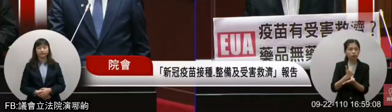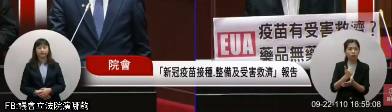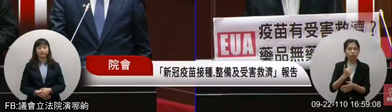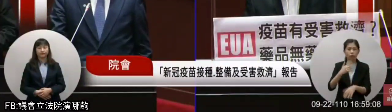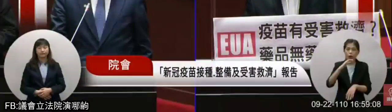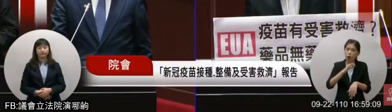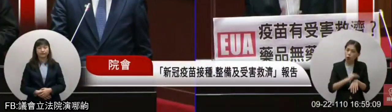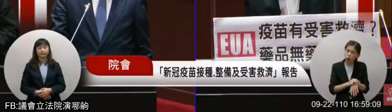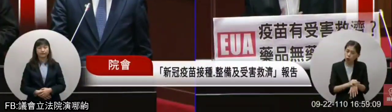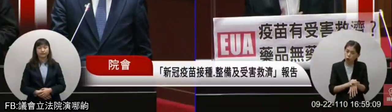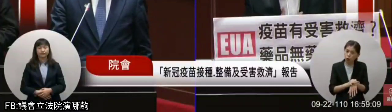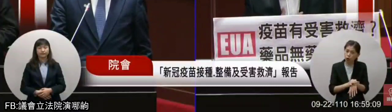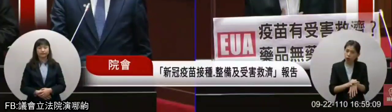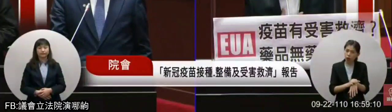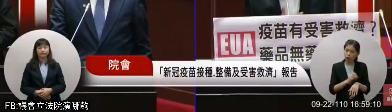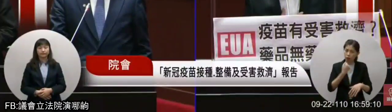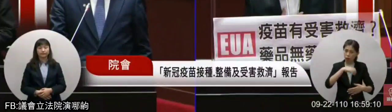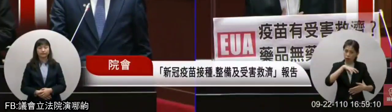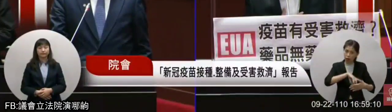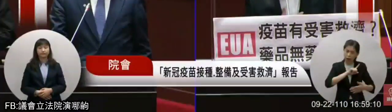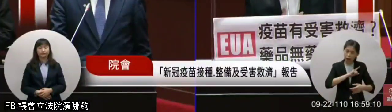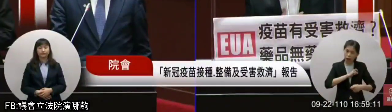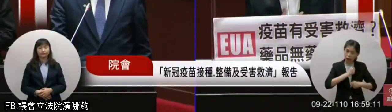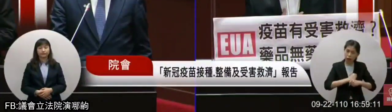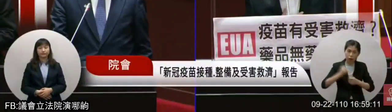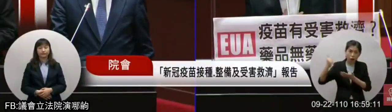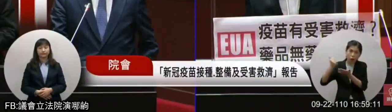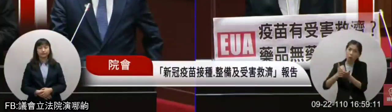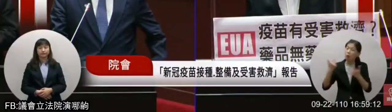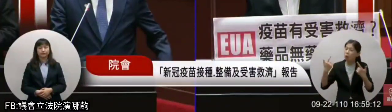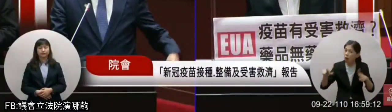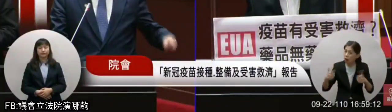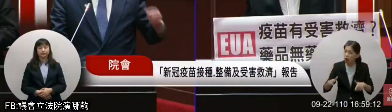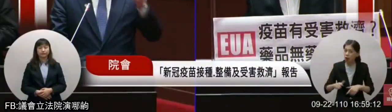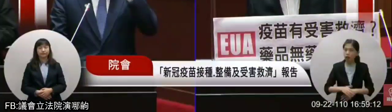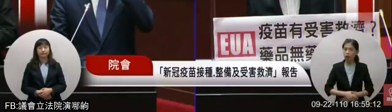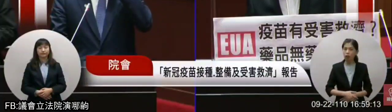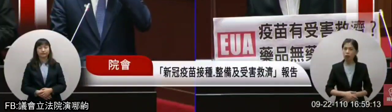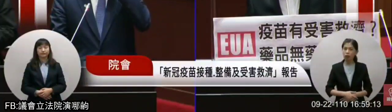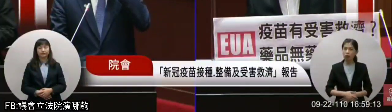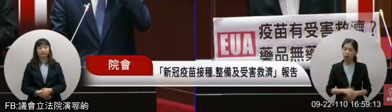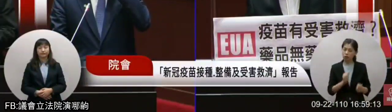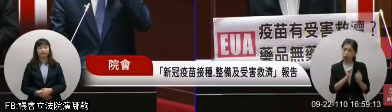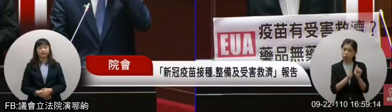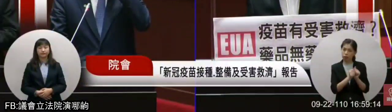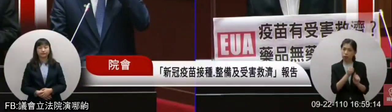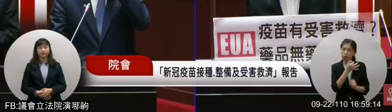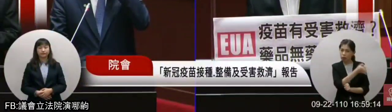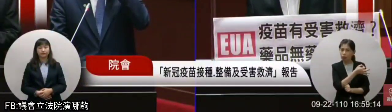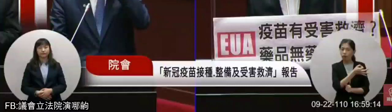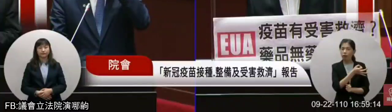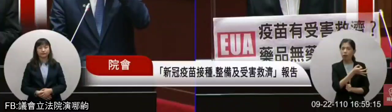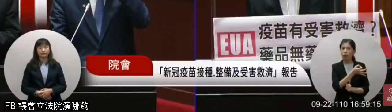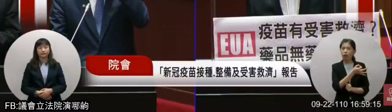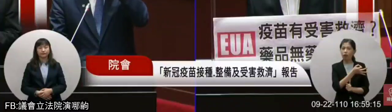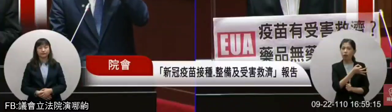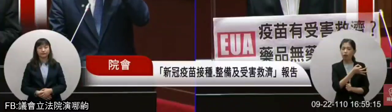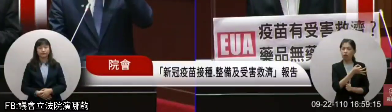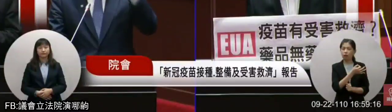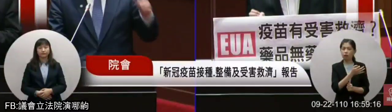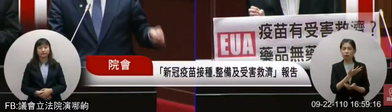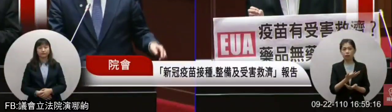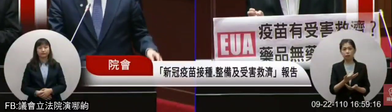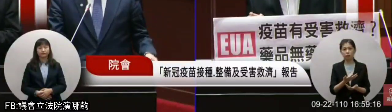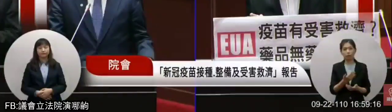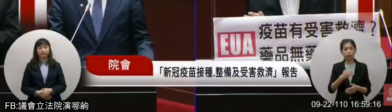是我们在国内的制造，在征收这个钱的时候，是把